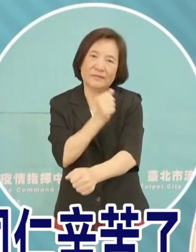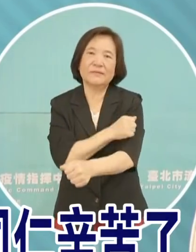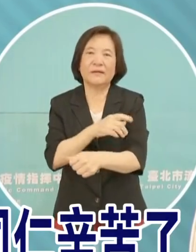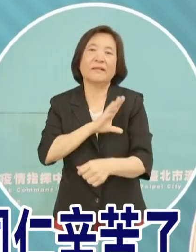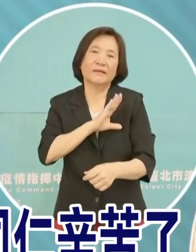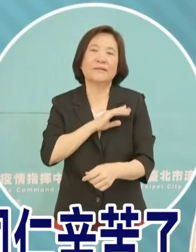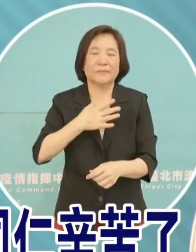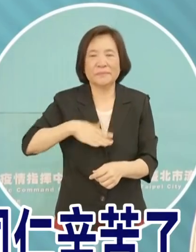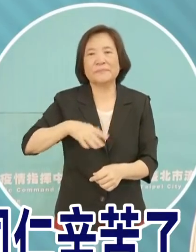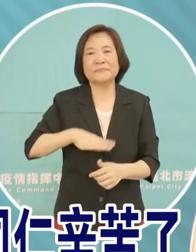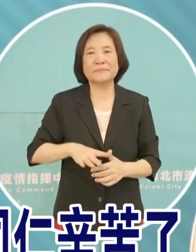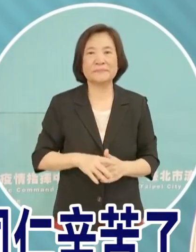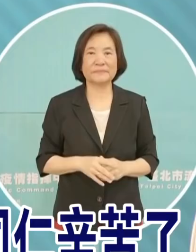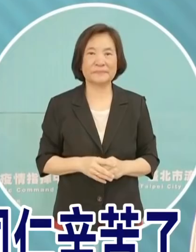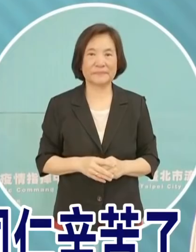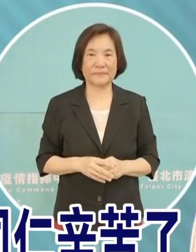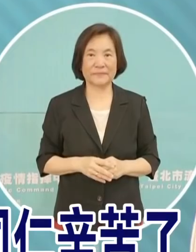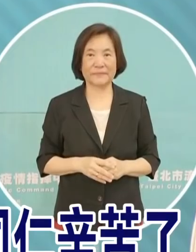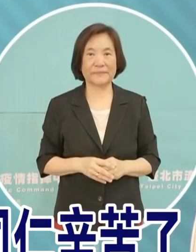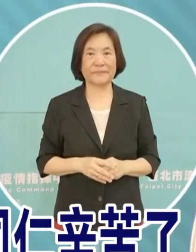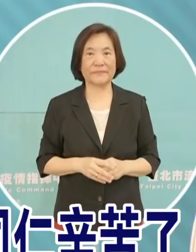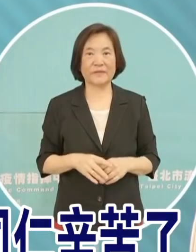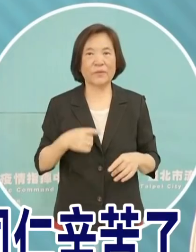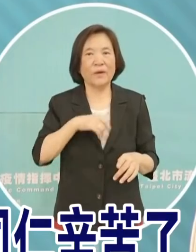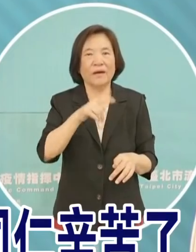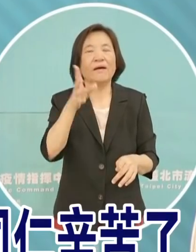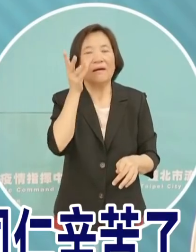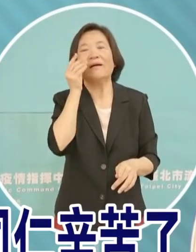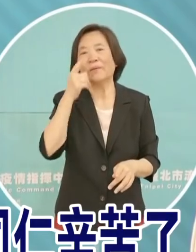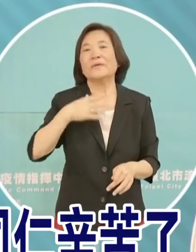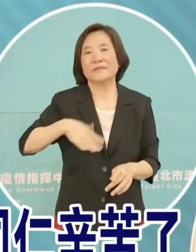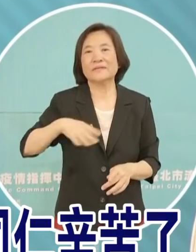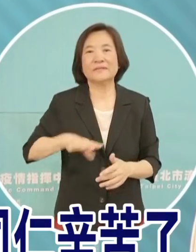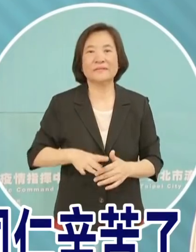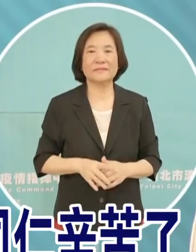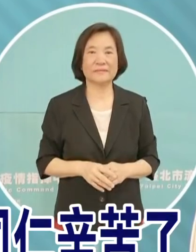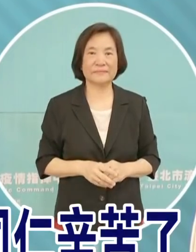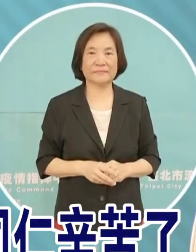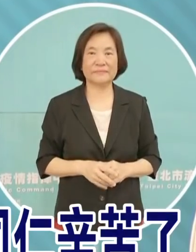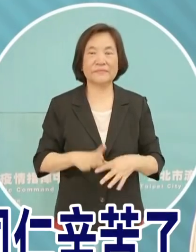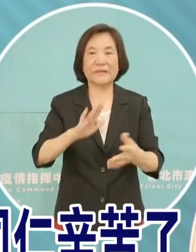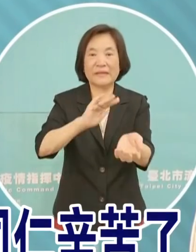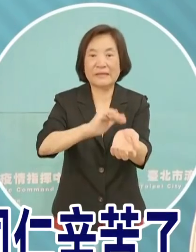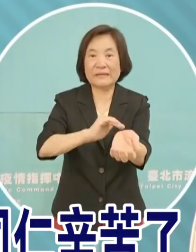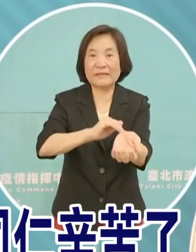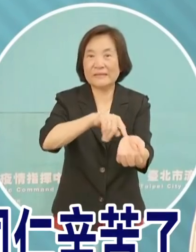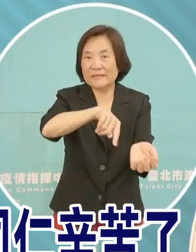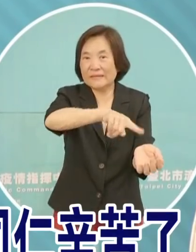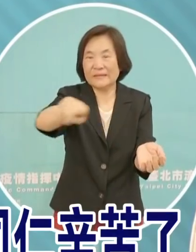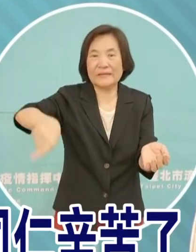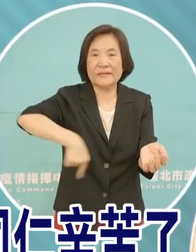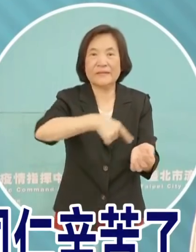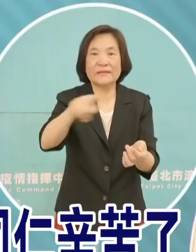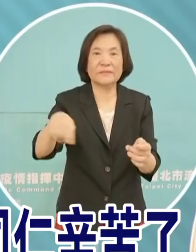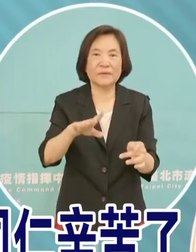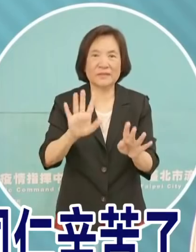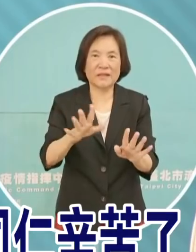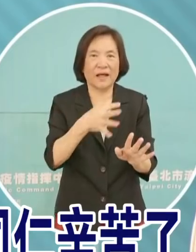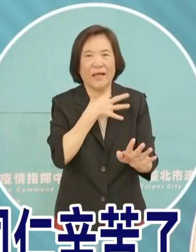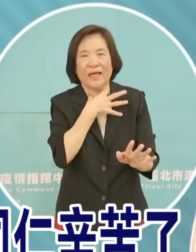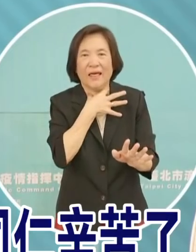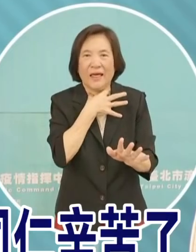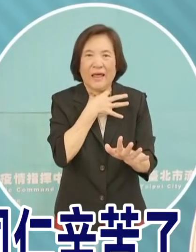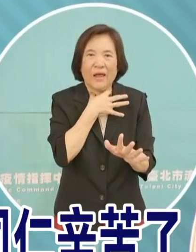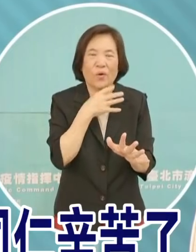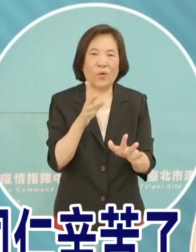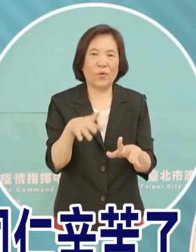苦了，那这个我都可以理解了啊，所以我也知道医疗的这种量能相当紧绷。因